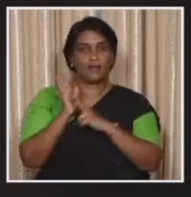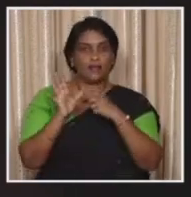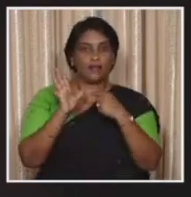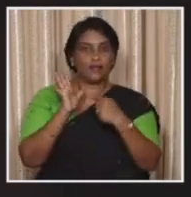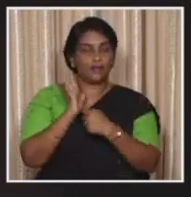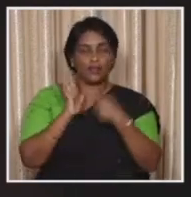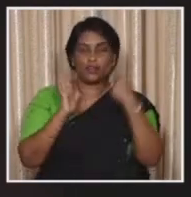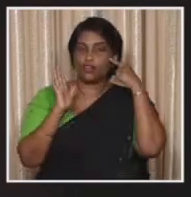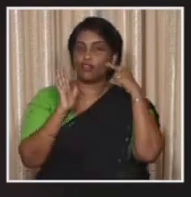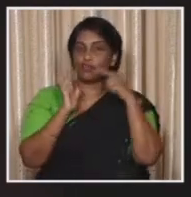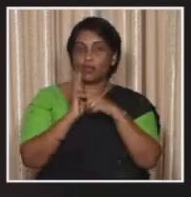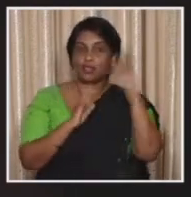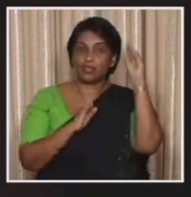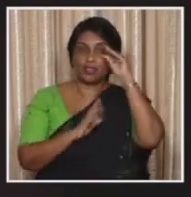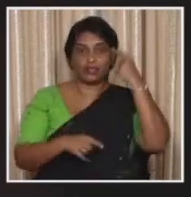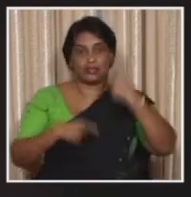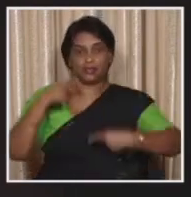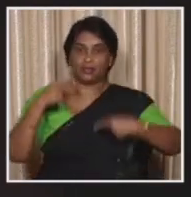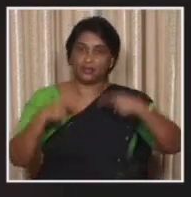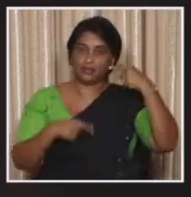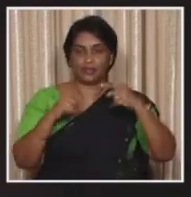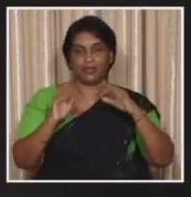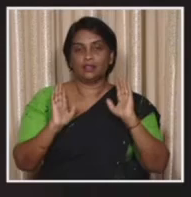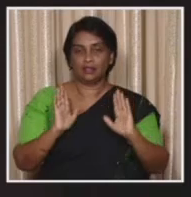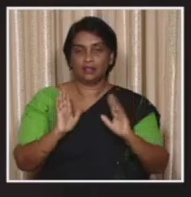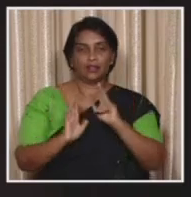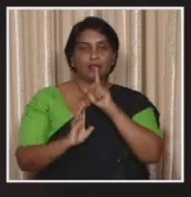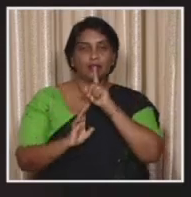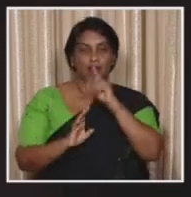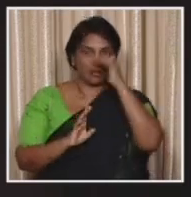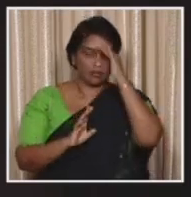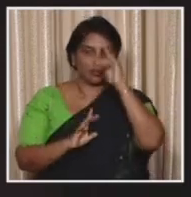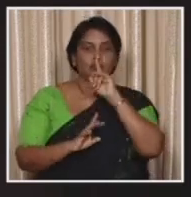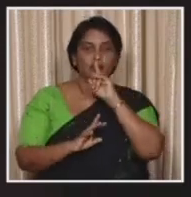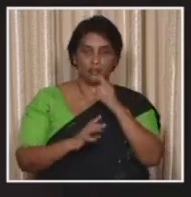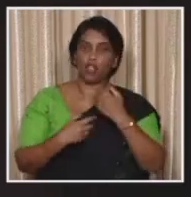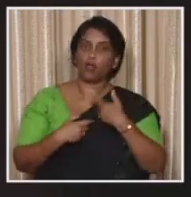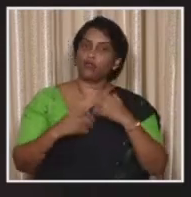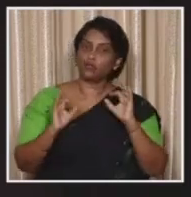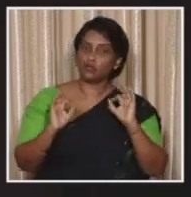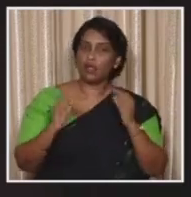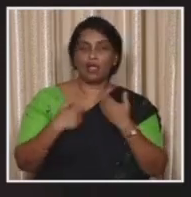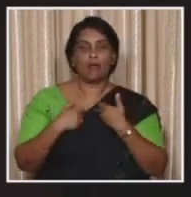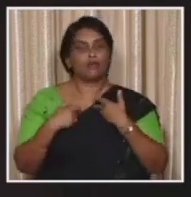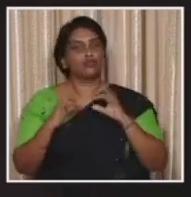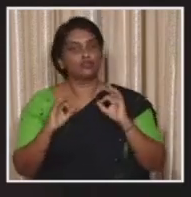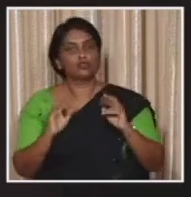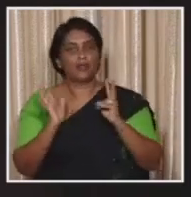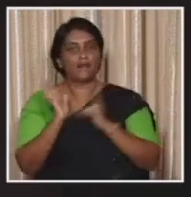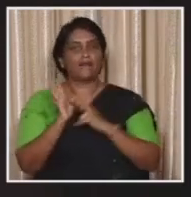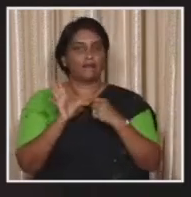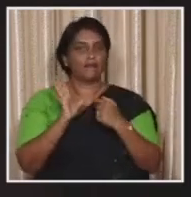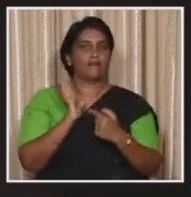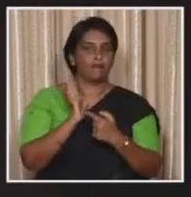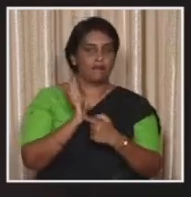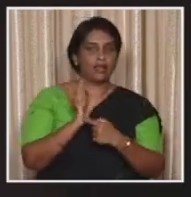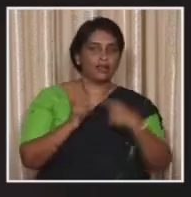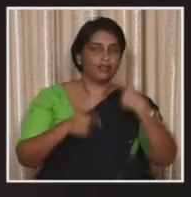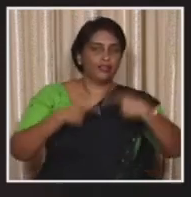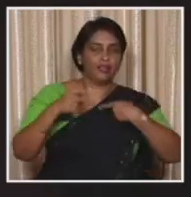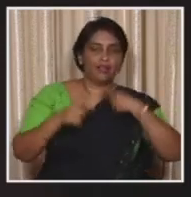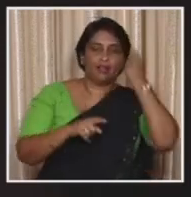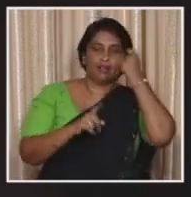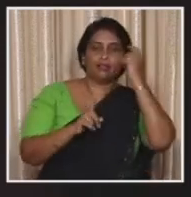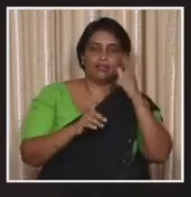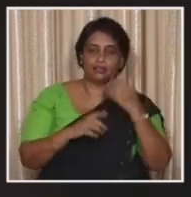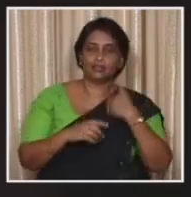සම්බන්ධ විවාදය අපි හවස ගන්නවා. කතානායකතුමා ප්‍රකාශ කරනවා අපි ලේස්තුලා ඉන්න වැට් විවාදයට අදහස් දක්වන්නේ.